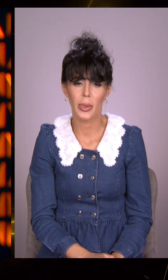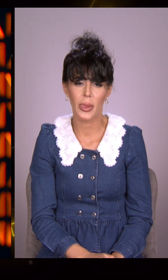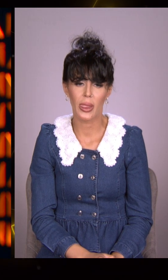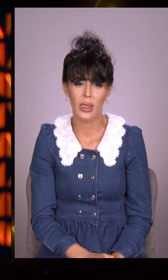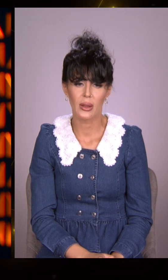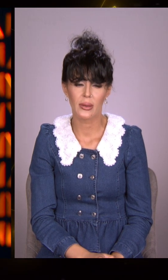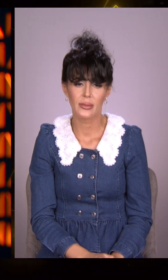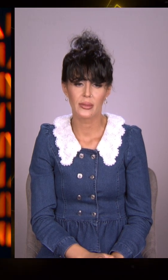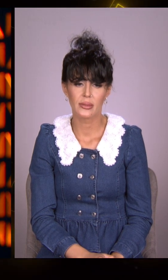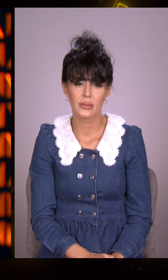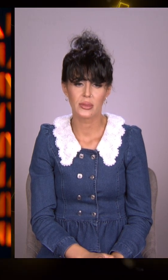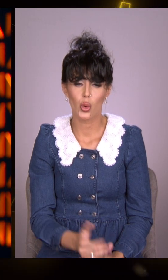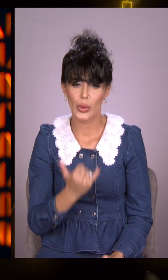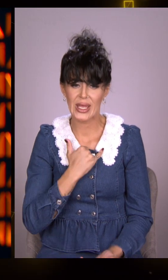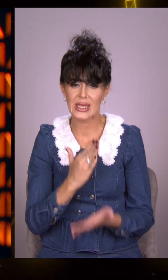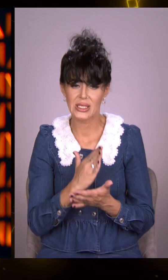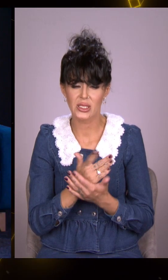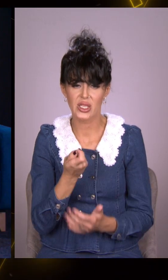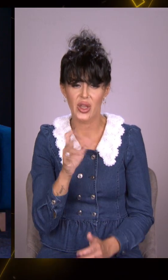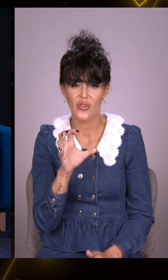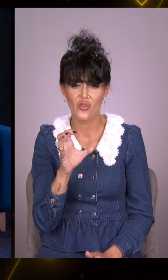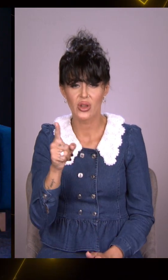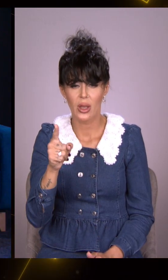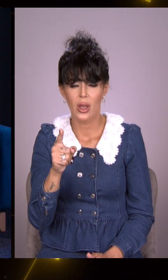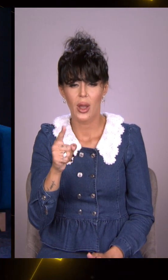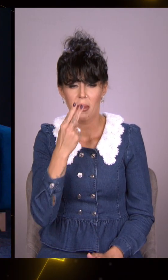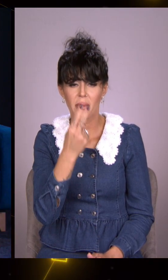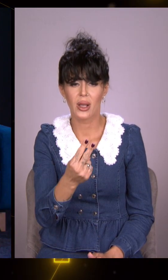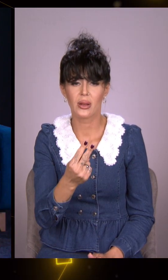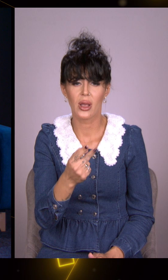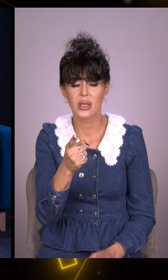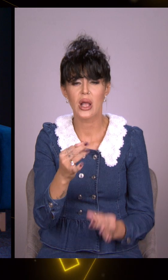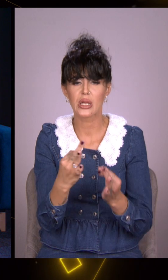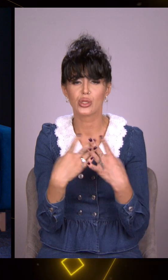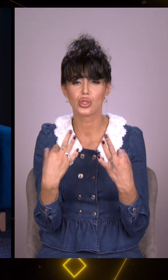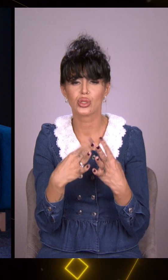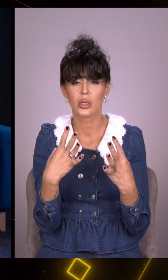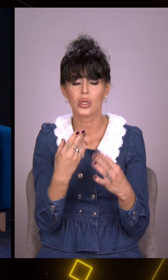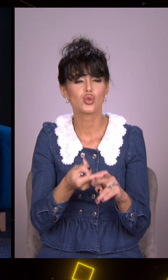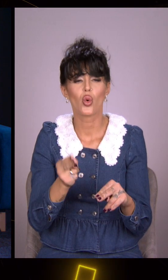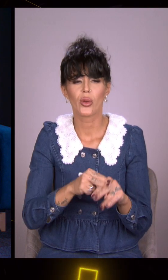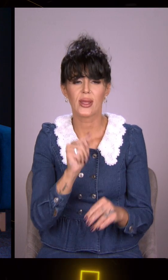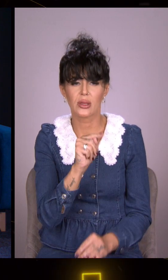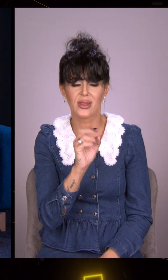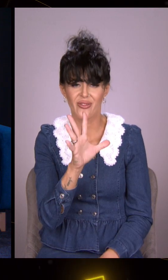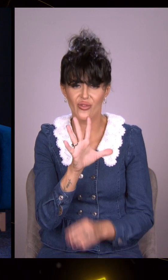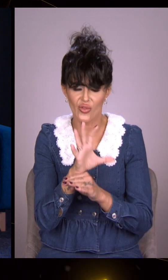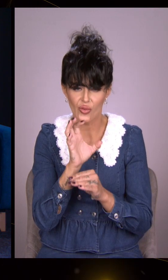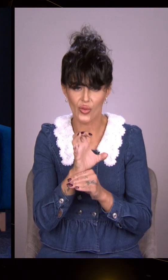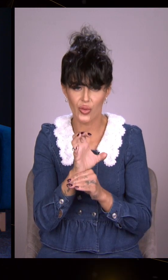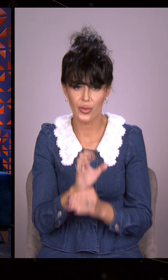світлина, яку ви нам передали. Давайте подивимося, а ви розкажете, що на цій світлині.